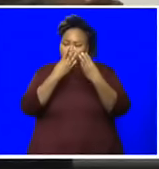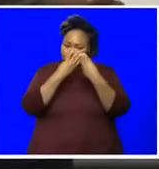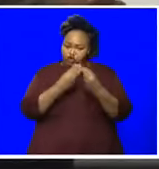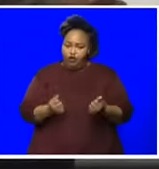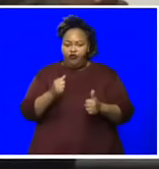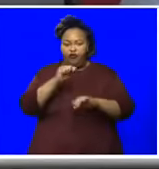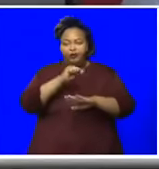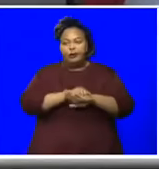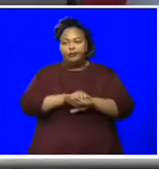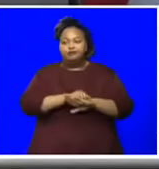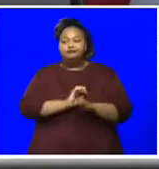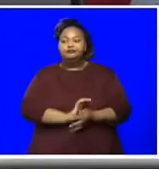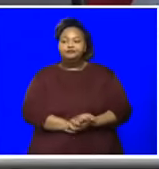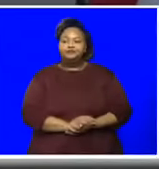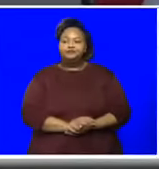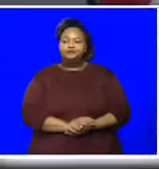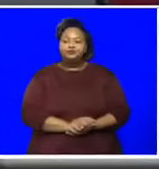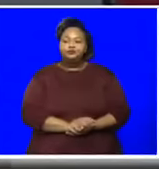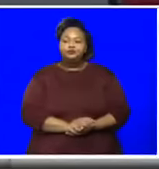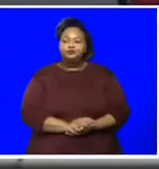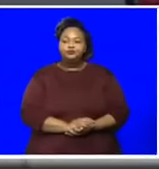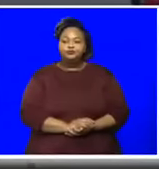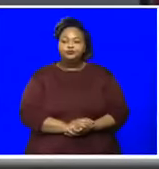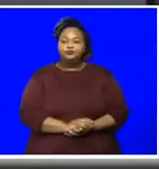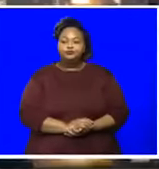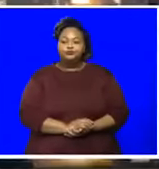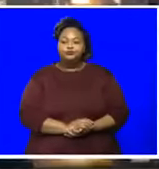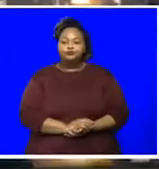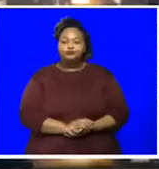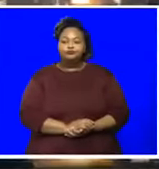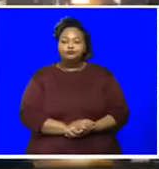TV kubika Nelson Wendla ngamandla kunambongwa Dube Mbabane.